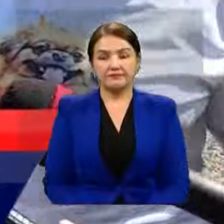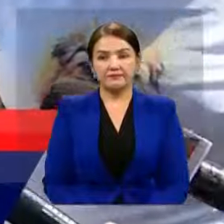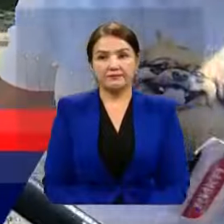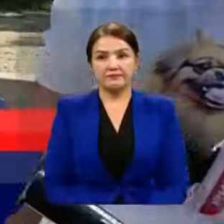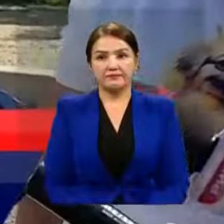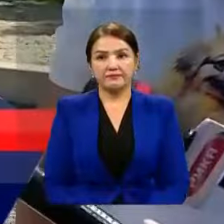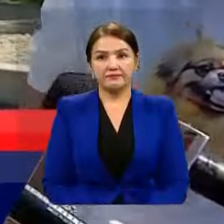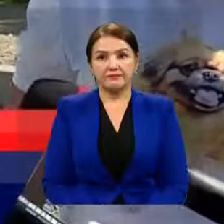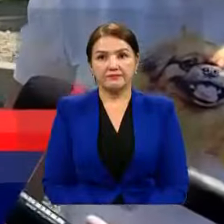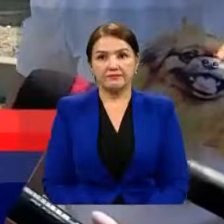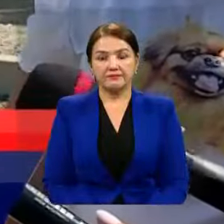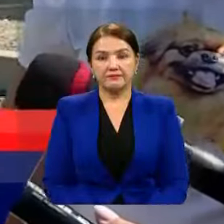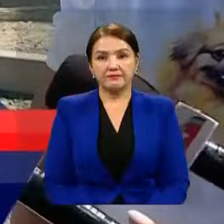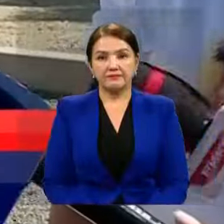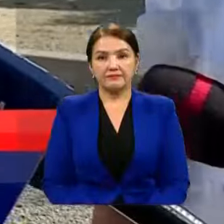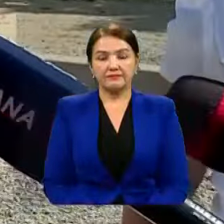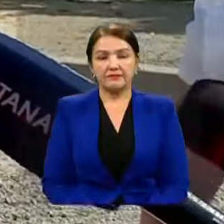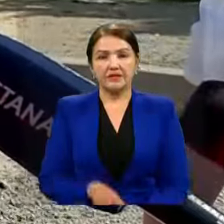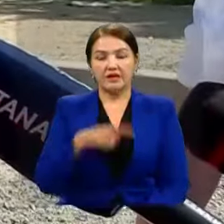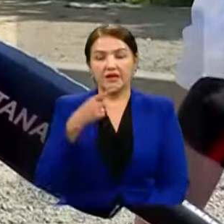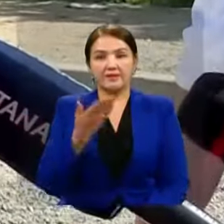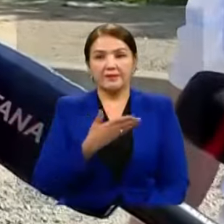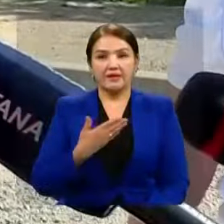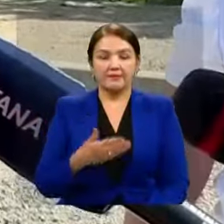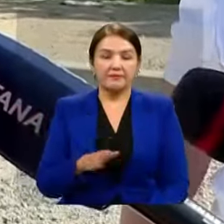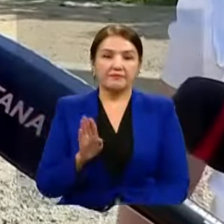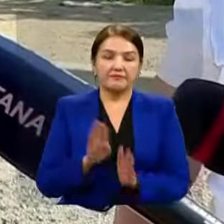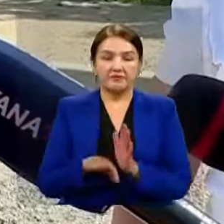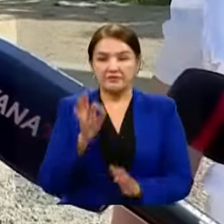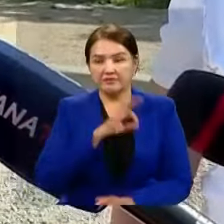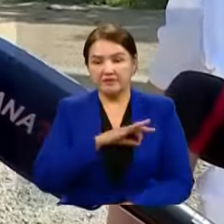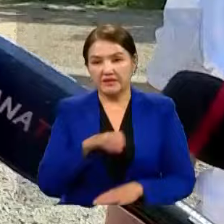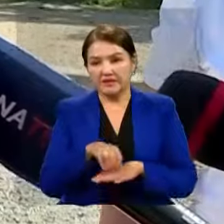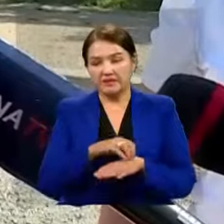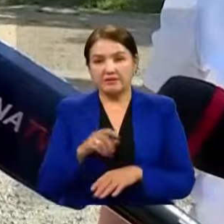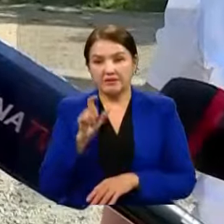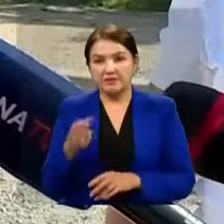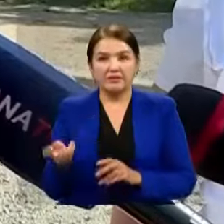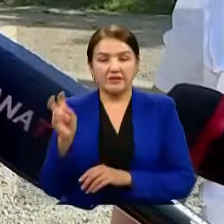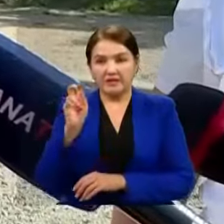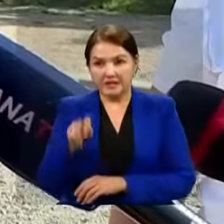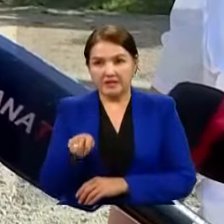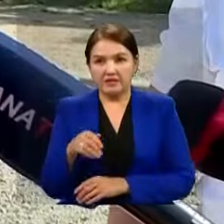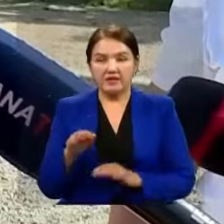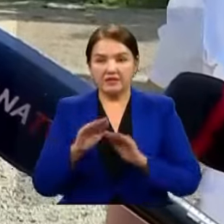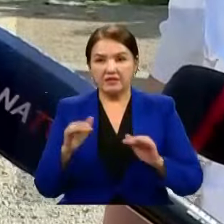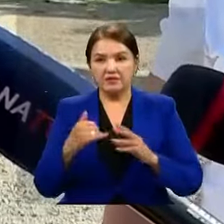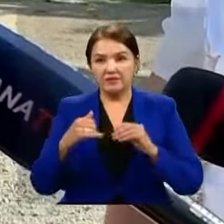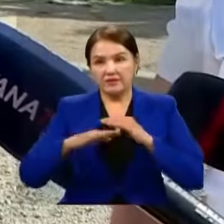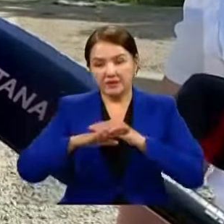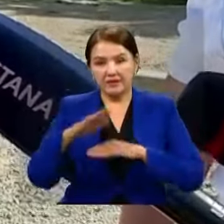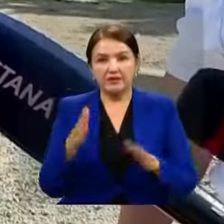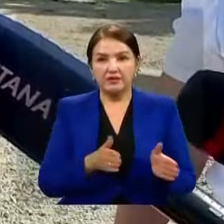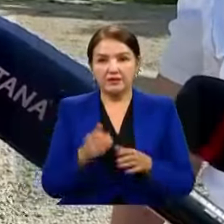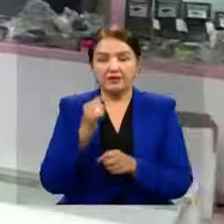А как будем бороться? Говорили мы, бесполезно. Прошлого цакимата люди переезжали. Говорили, будем детскую площадку, дорогу